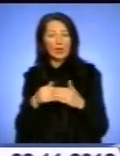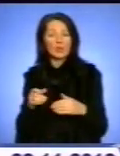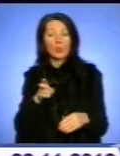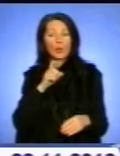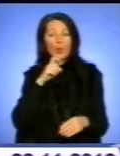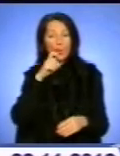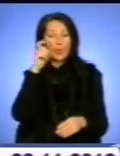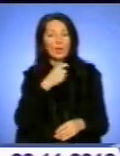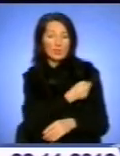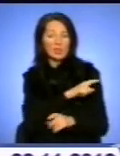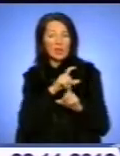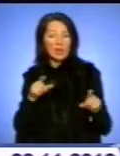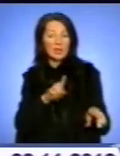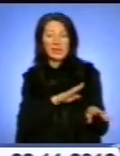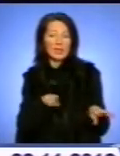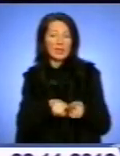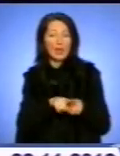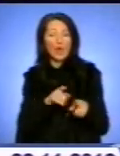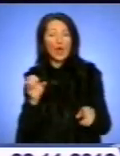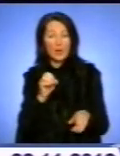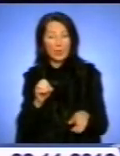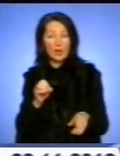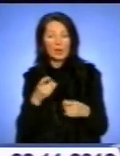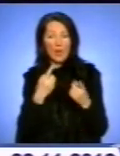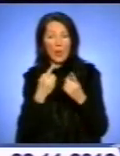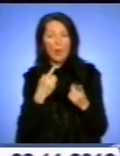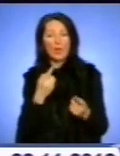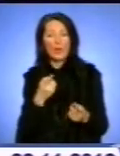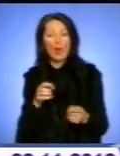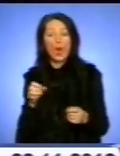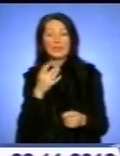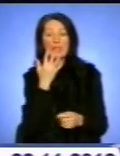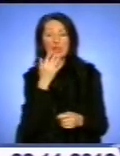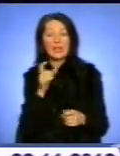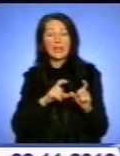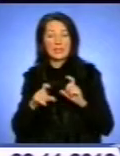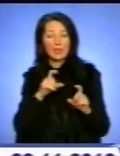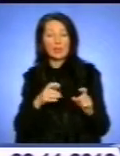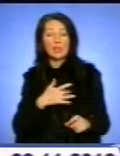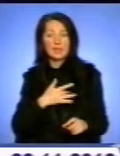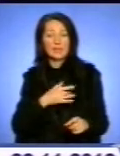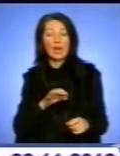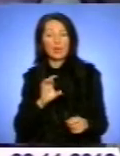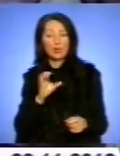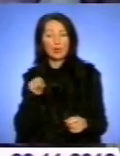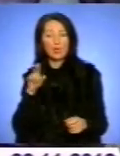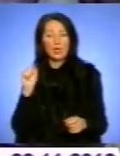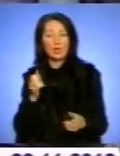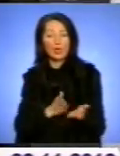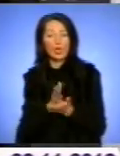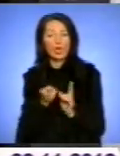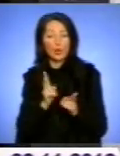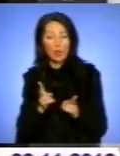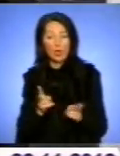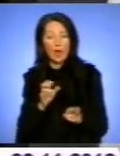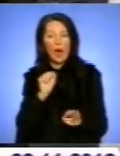поступається європейським. Зокрема, мова йде про Національний інститут серцево-судинної хірургії імені Амосова. За словами прем'єра,